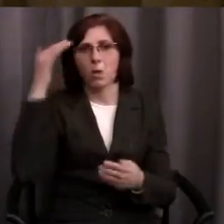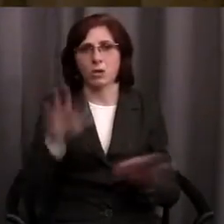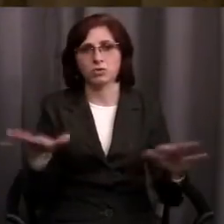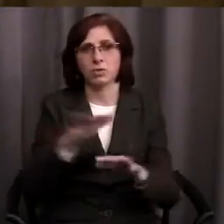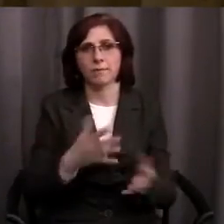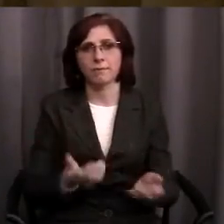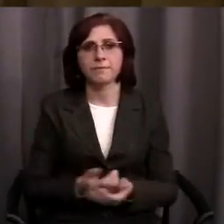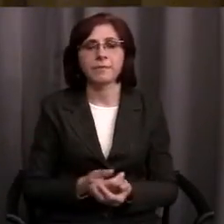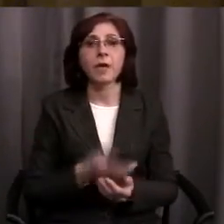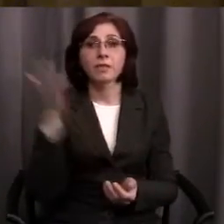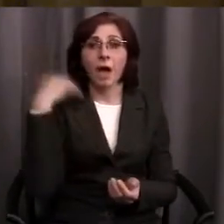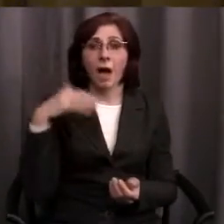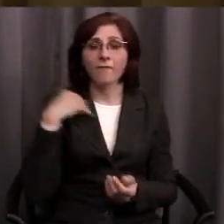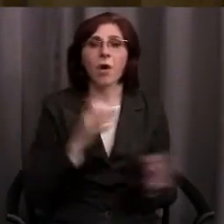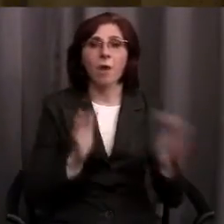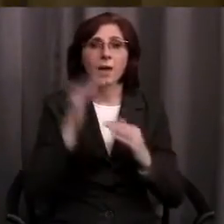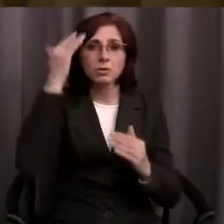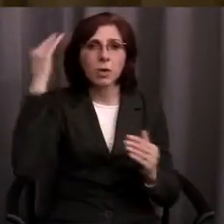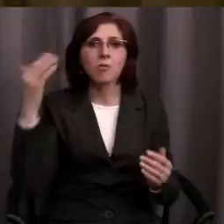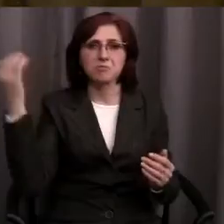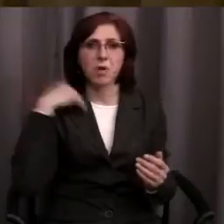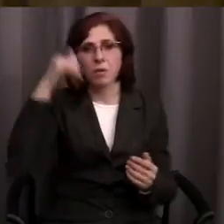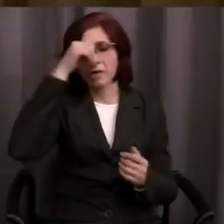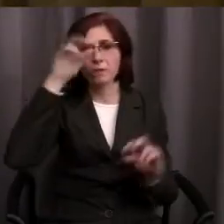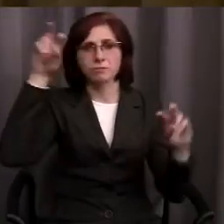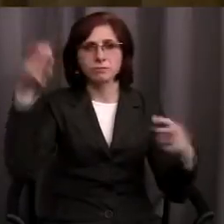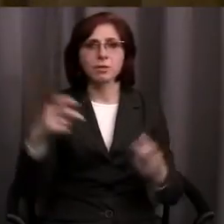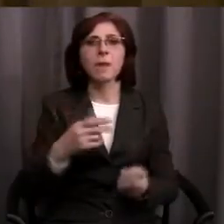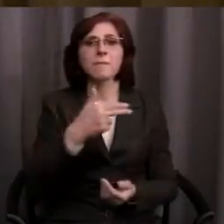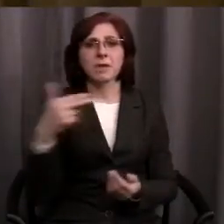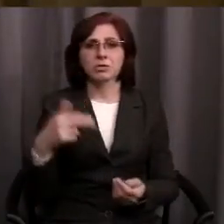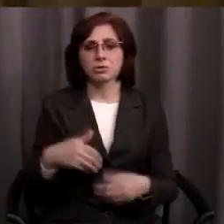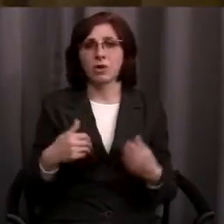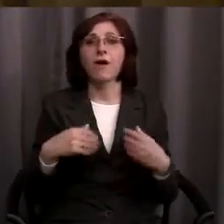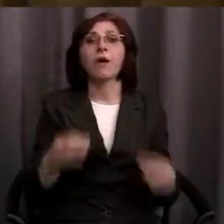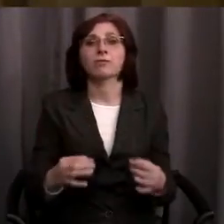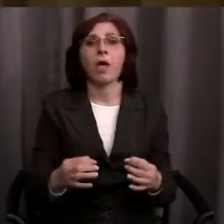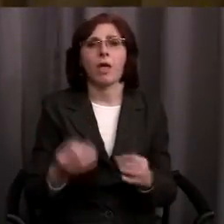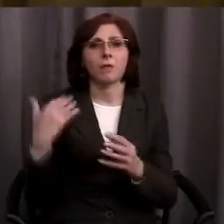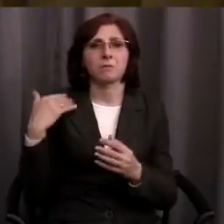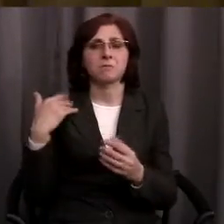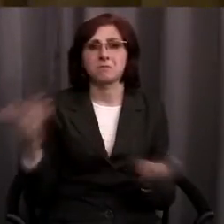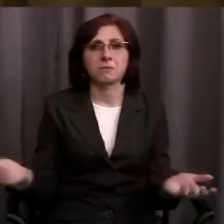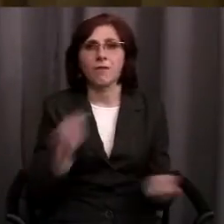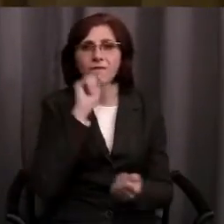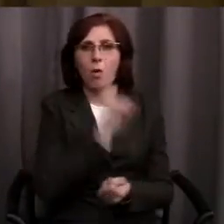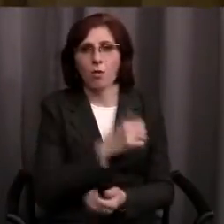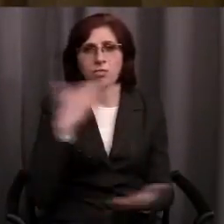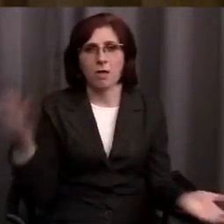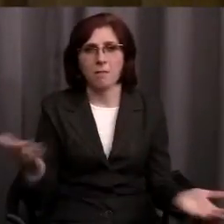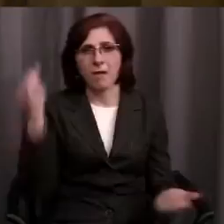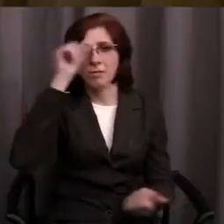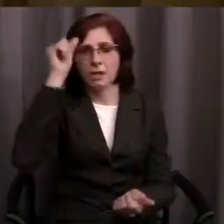społecznej. Kiedyś opieka społeczna była nawet w nazwie Ministerstwa Zdrowia. Od jakiegoś czasu w ogóle nie ma takiej